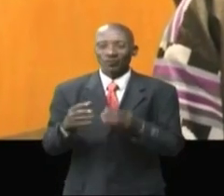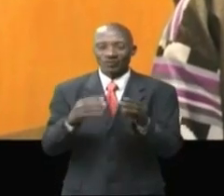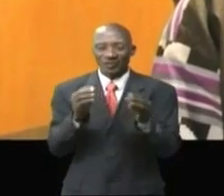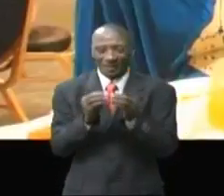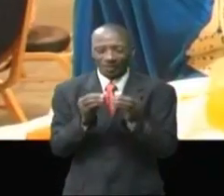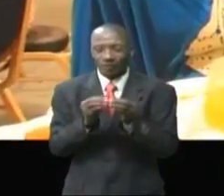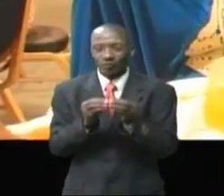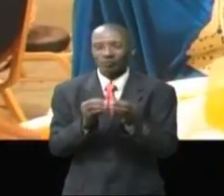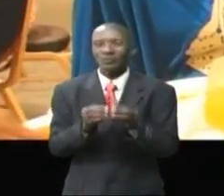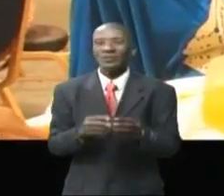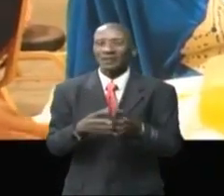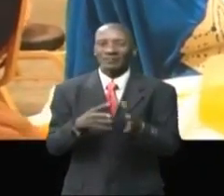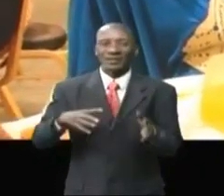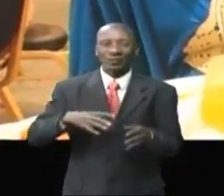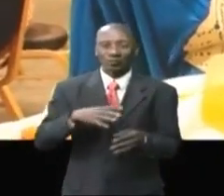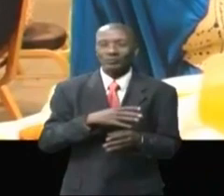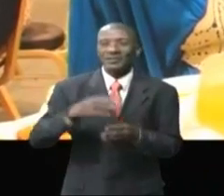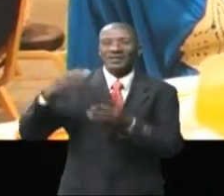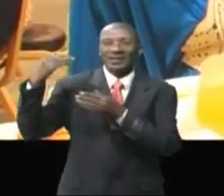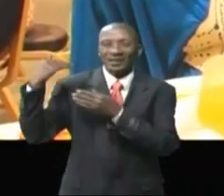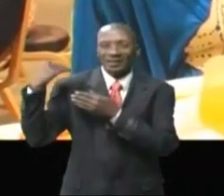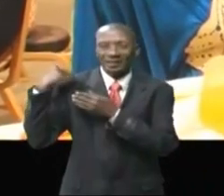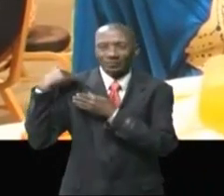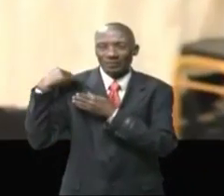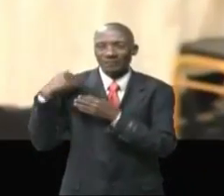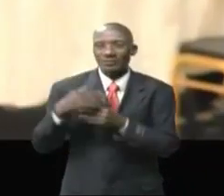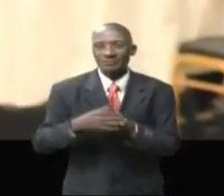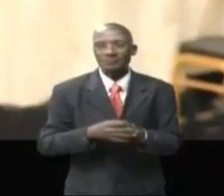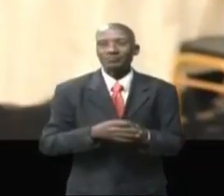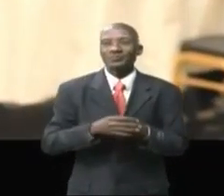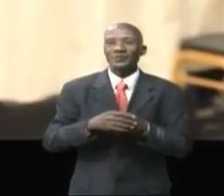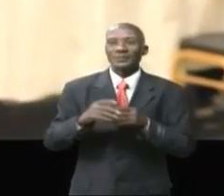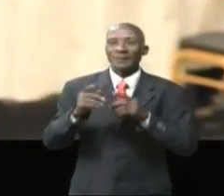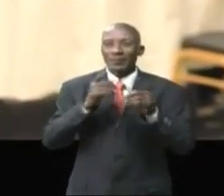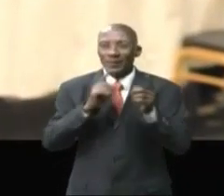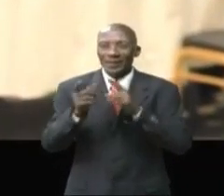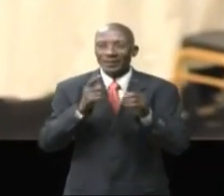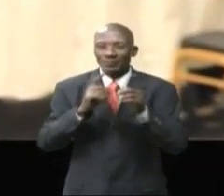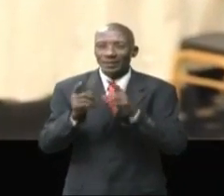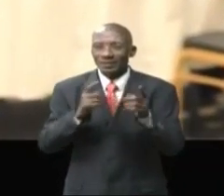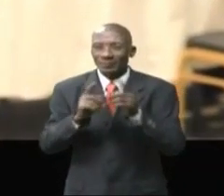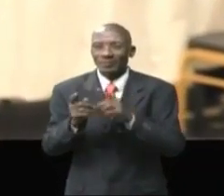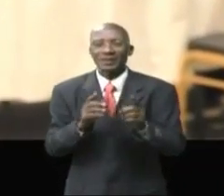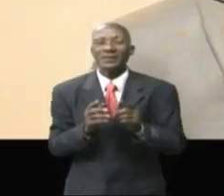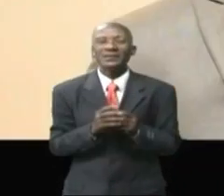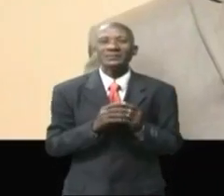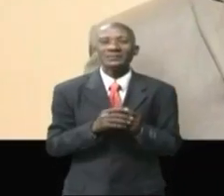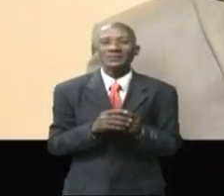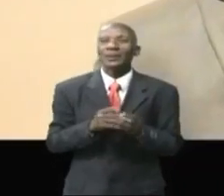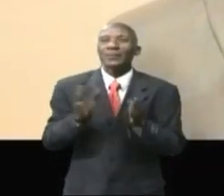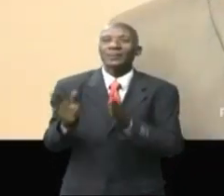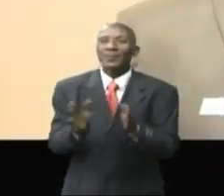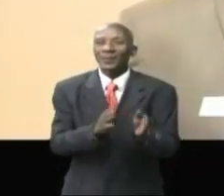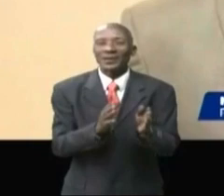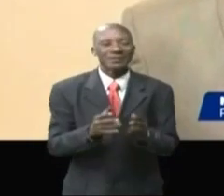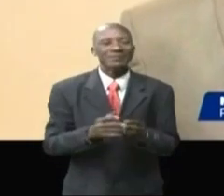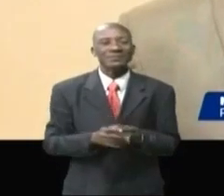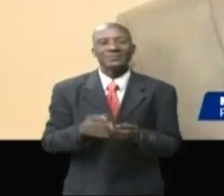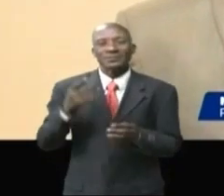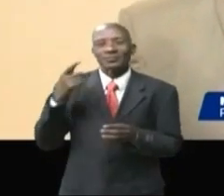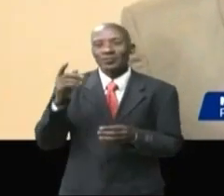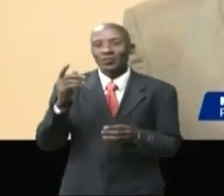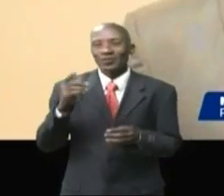qu'organise la communauté internationale des hommes d'affaires du plein évangile, full gospel. Quand Dieu nous a donné ce message, on s'est posé cette question,